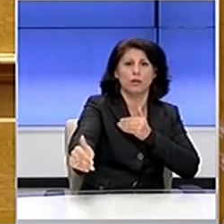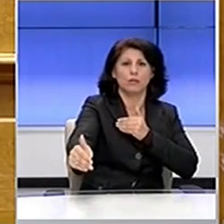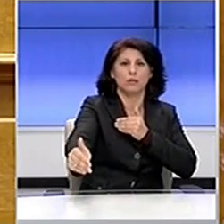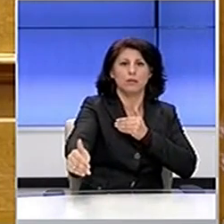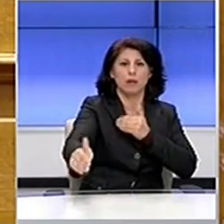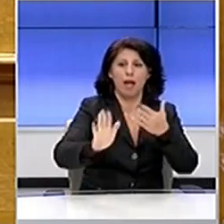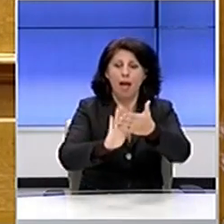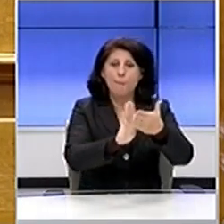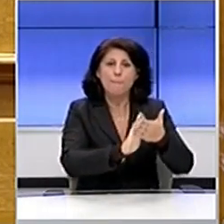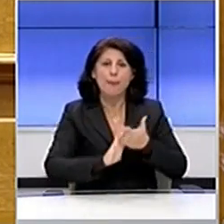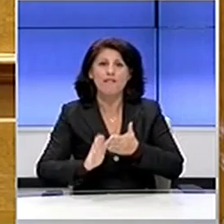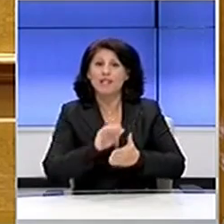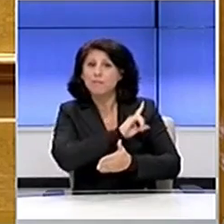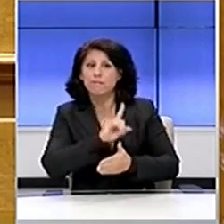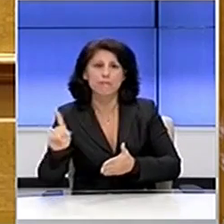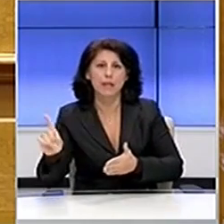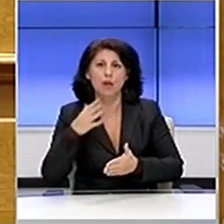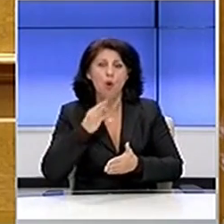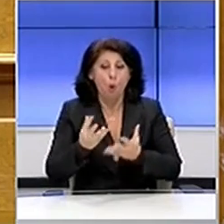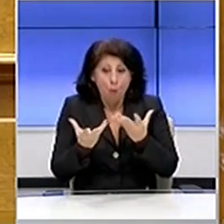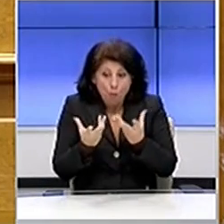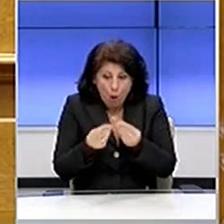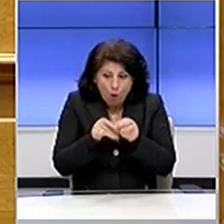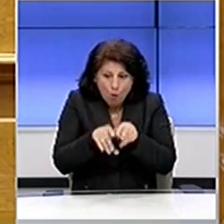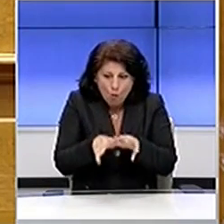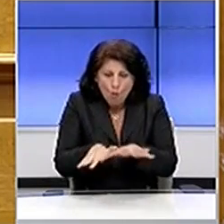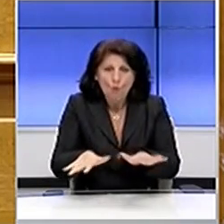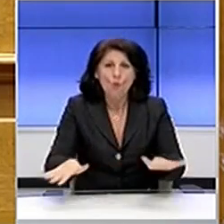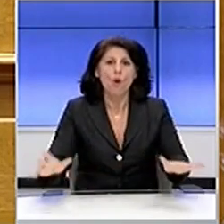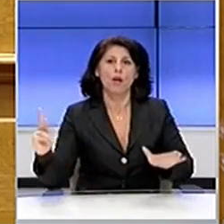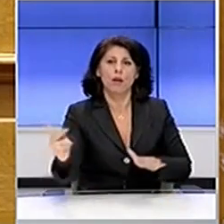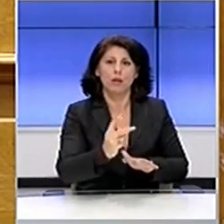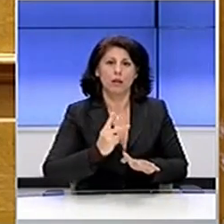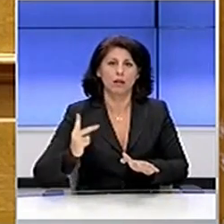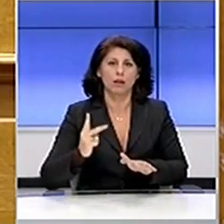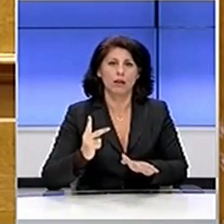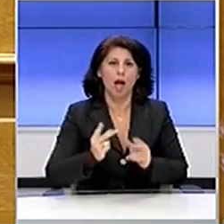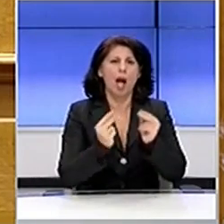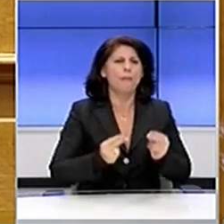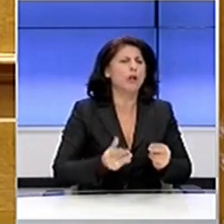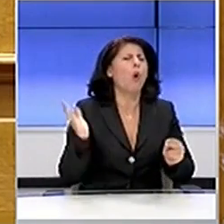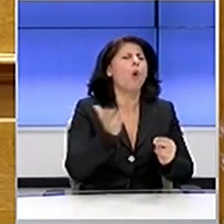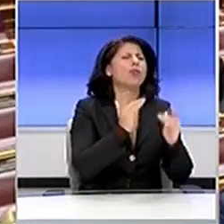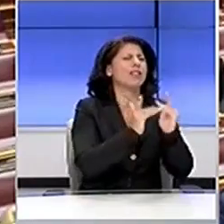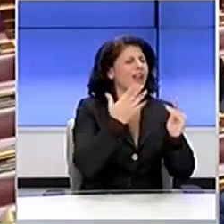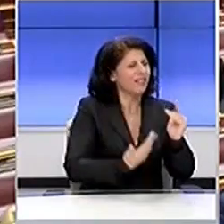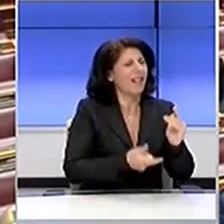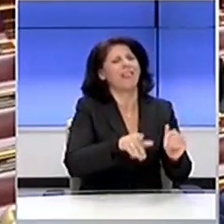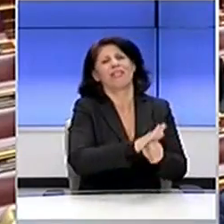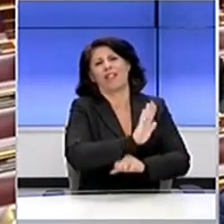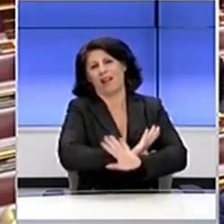κινητικότητας νωρίτερα. Αλλά για αυτά θα μιλήσω σε λίγο στη